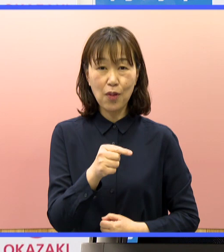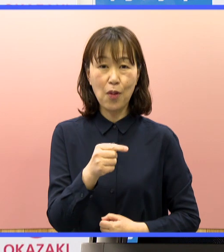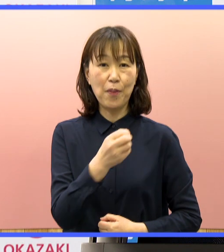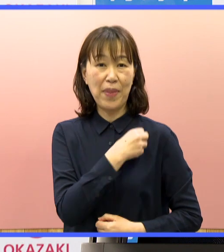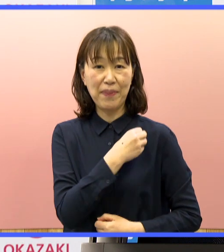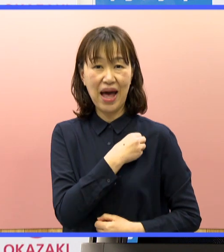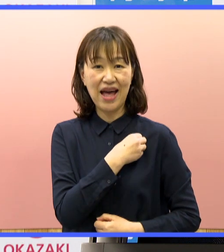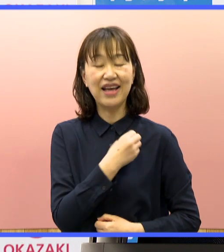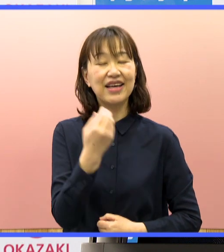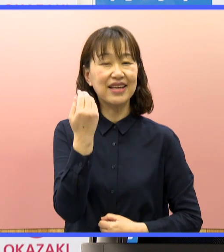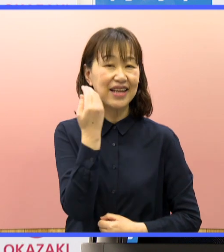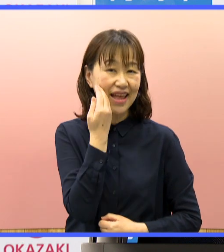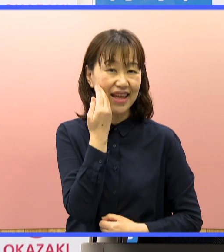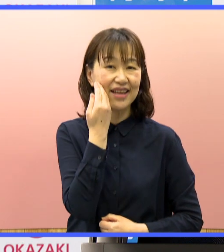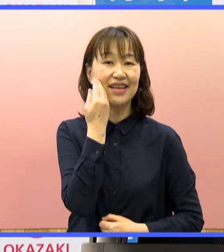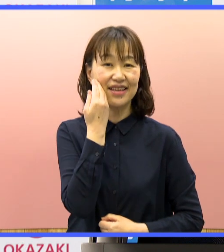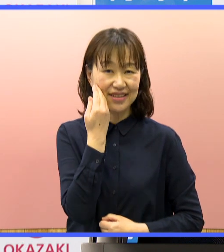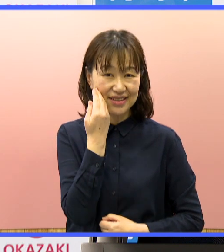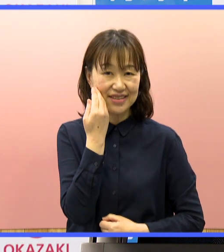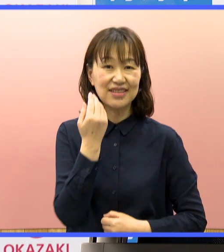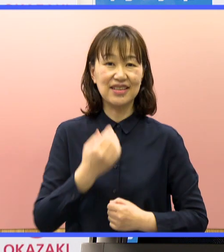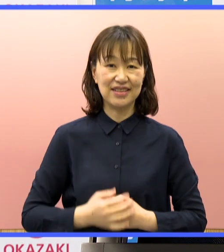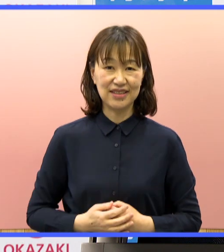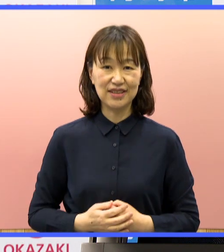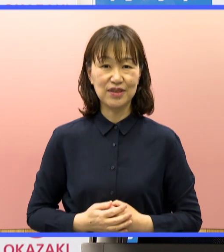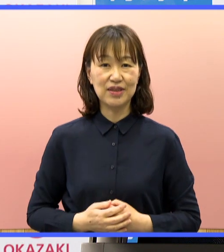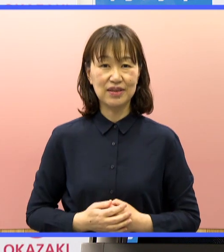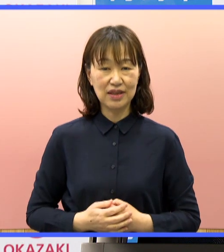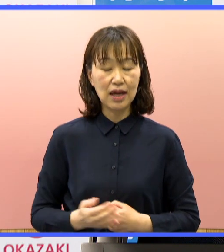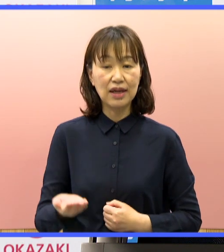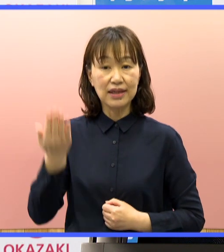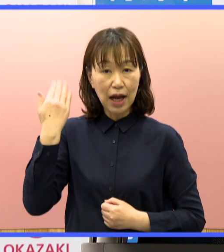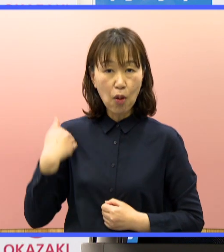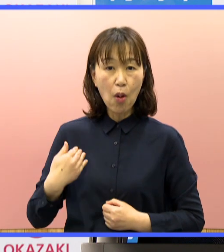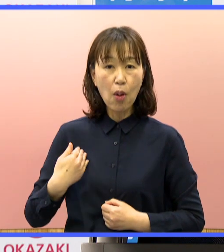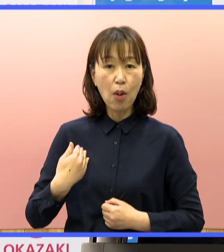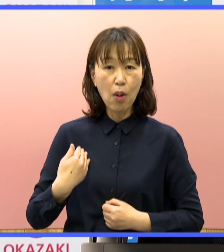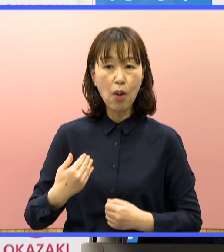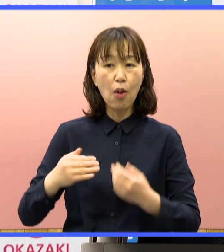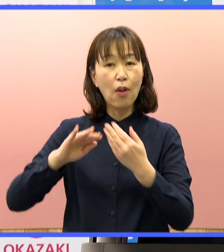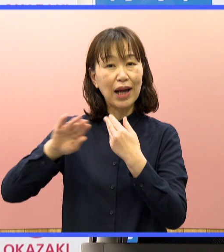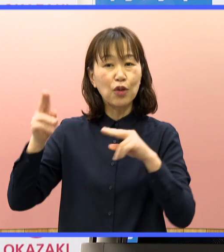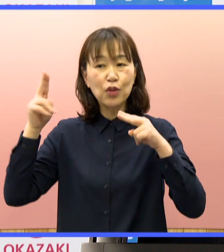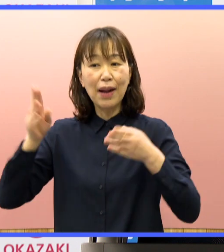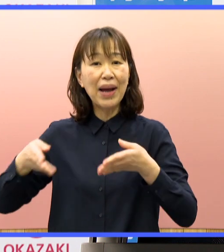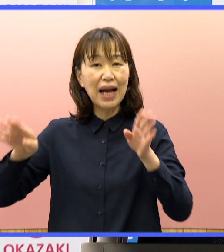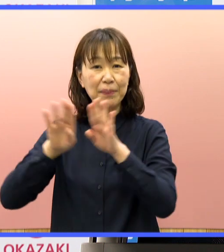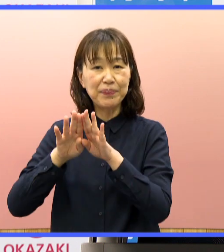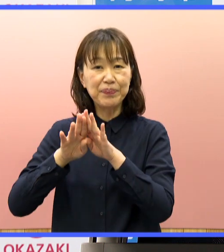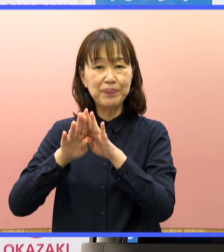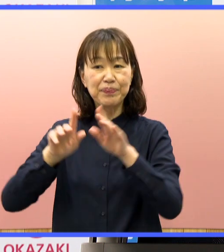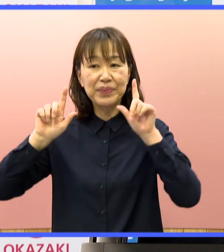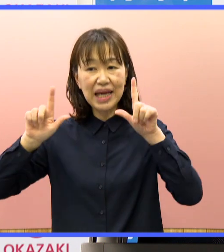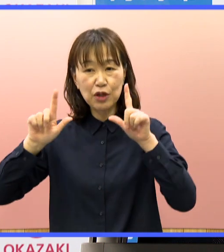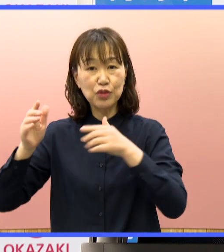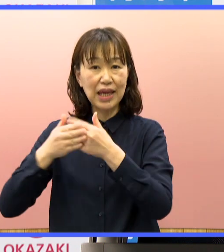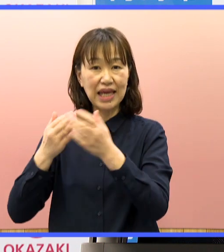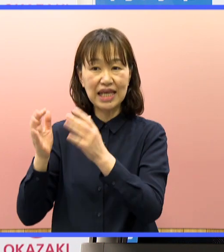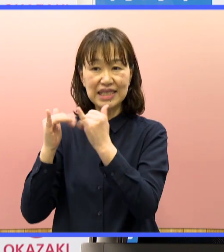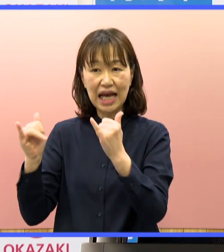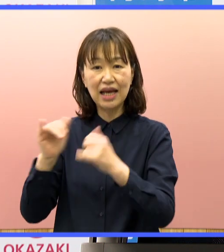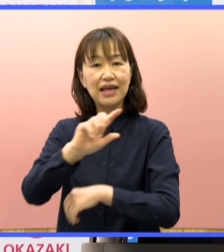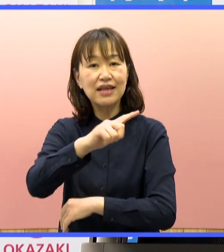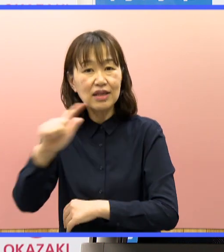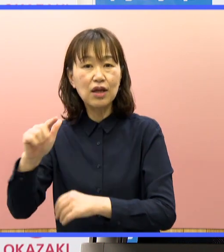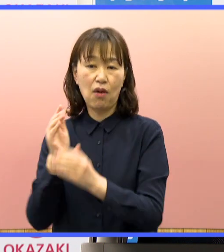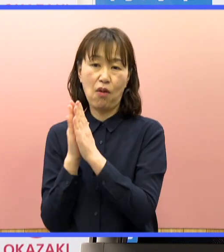数以上の歴史愛好家のファンをお持ちの方や、過去に他のドラマ館でも PR 役を務めた経験がある方にお願い